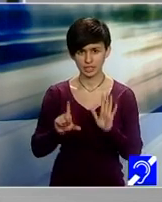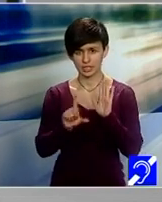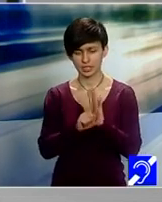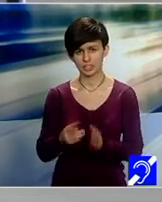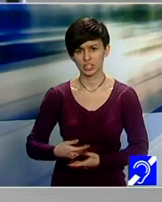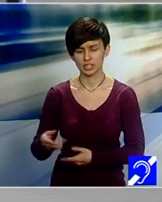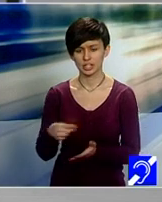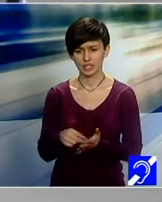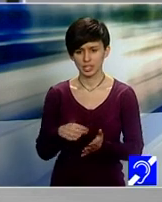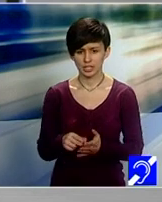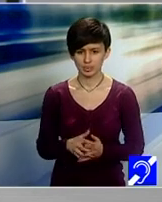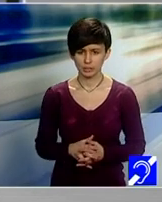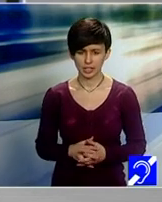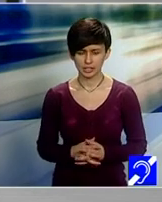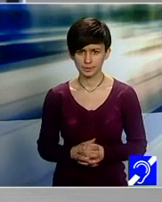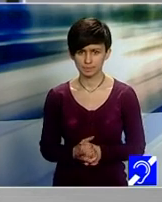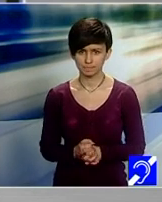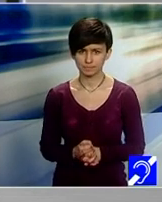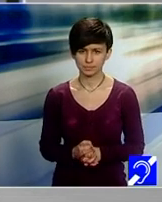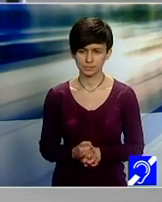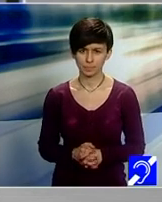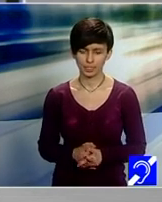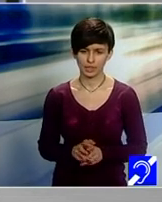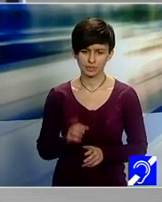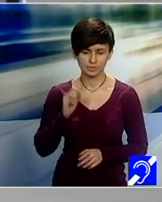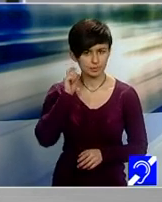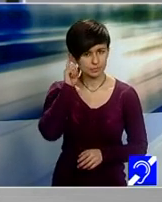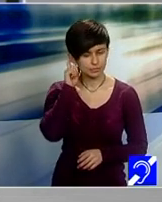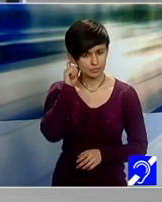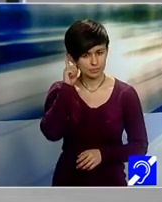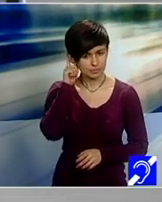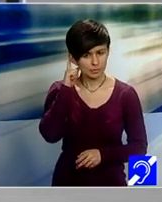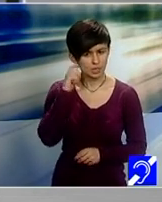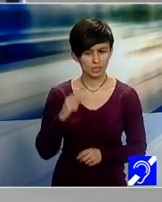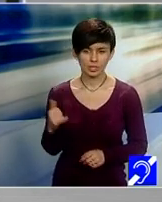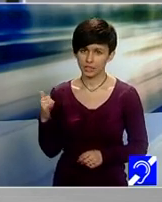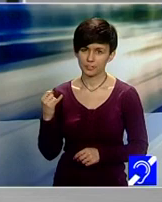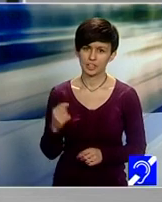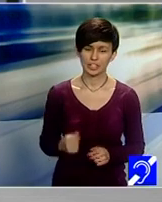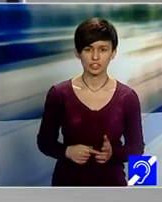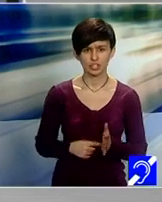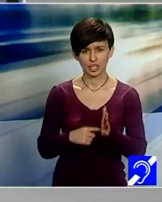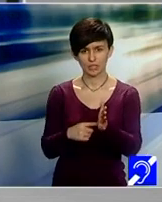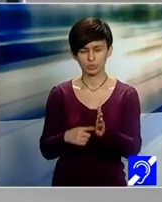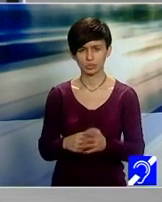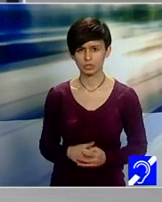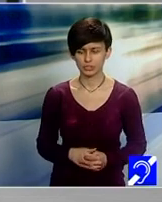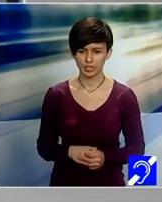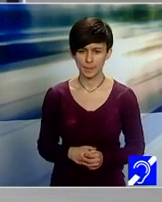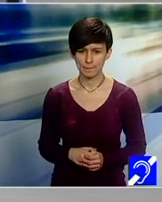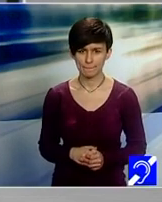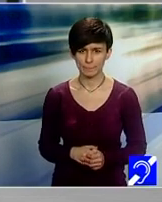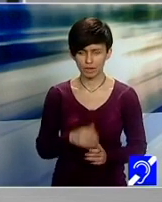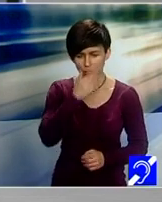și transpune prevederile directivei 2014/17, directiva despre care vorbea și dumneavoastră. Respectiva directivă are vreo 130